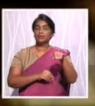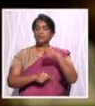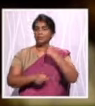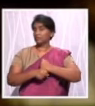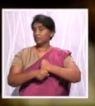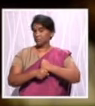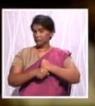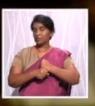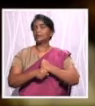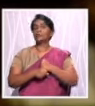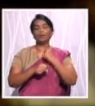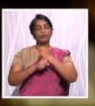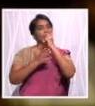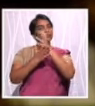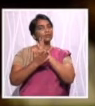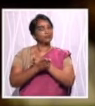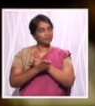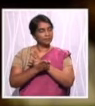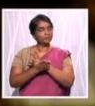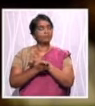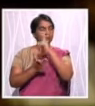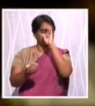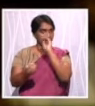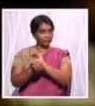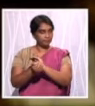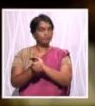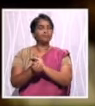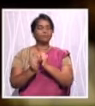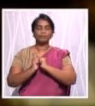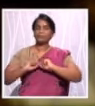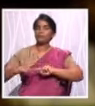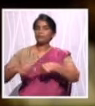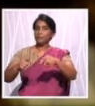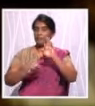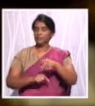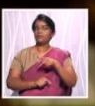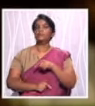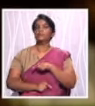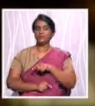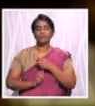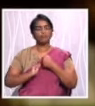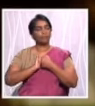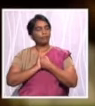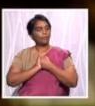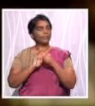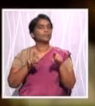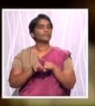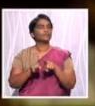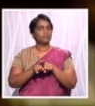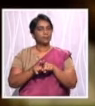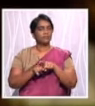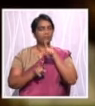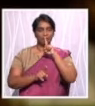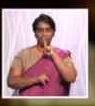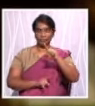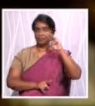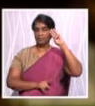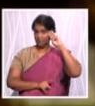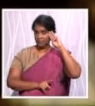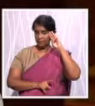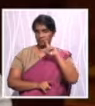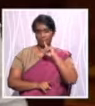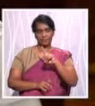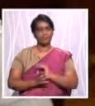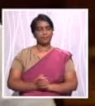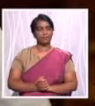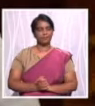සමාජවාදී ජනරජයේ ආණ්ඩුක්‍රම ව්‍යවස්ථාව ආරක්ෂා කොට අනුගමනය කරන බවටද ගෞරව බහුමානයෙන් යුක්තව ප්‍රකාශ කොට ප්‍රතිඥා